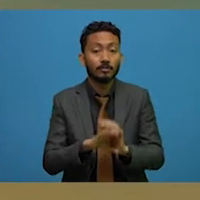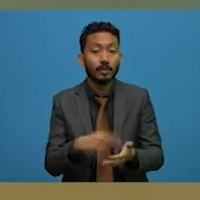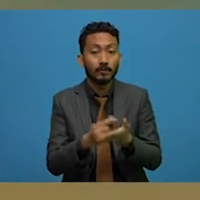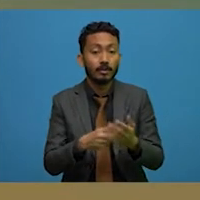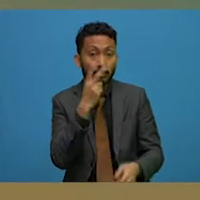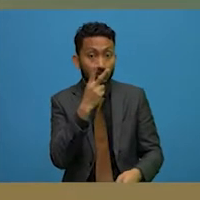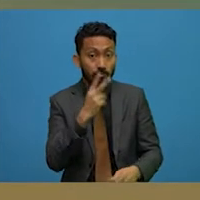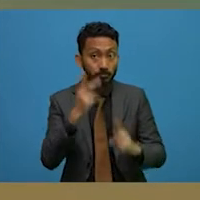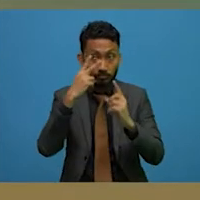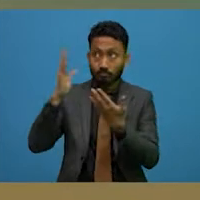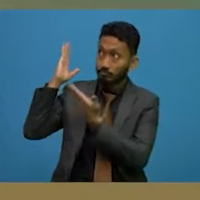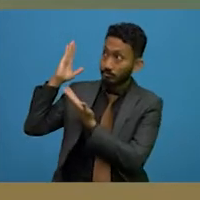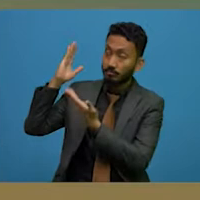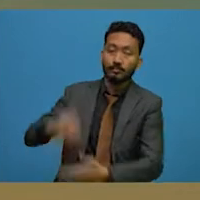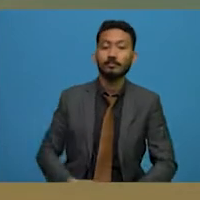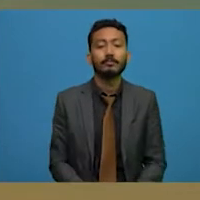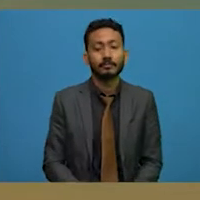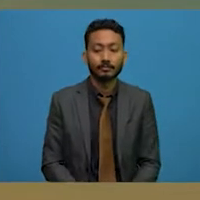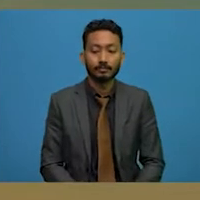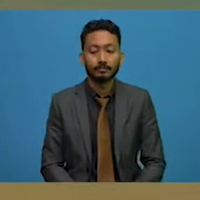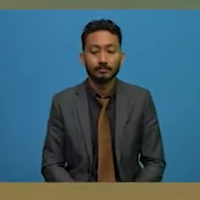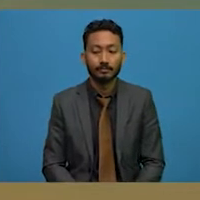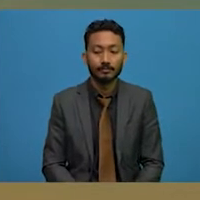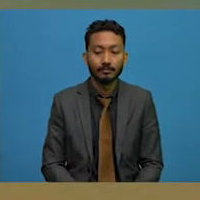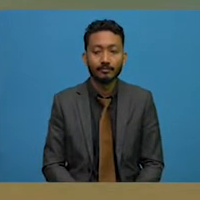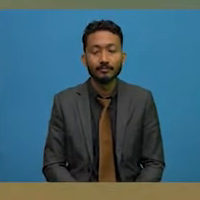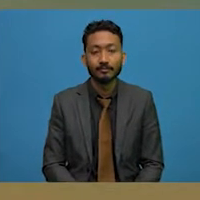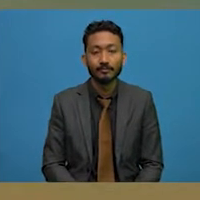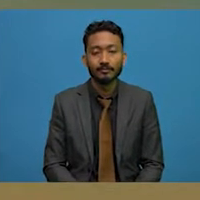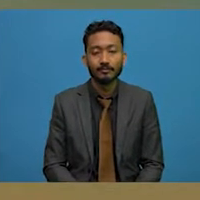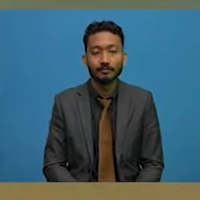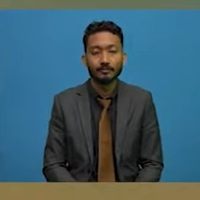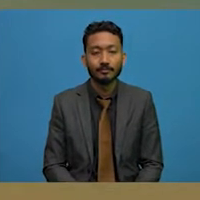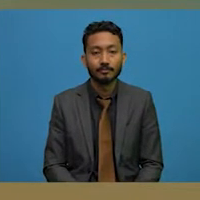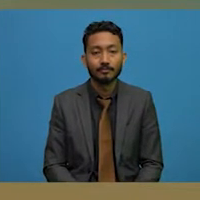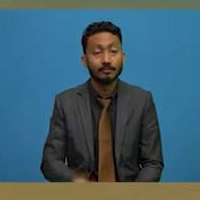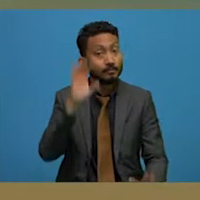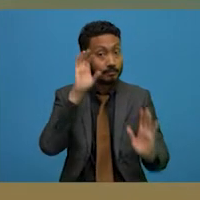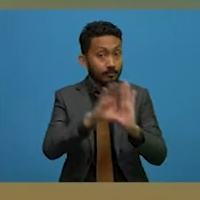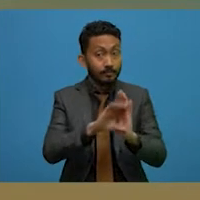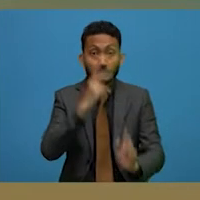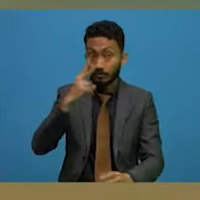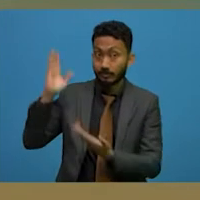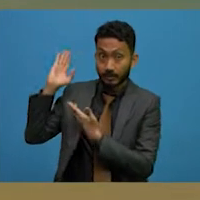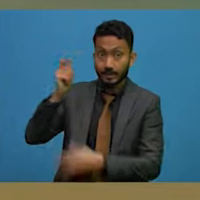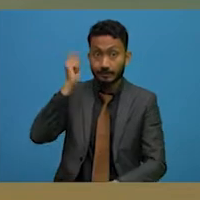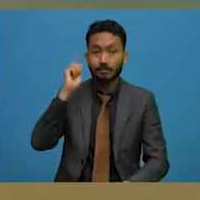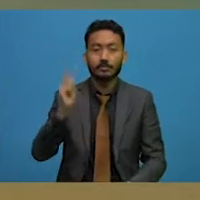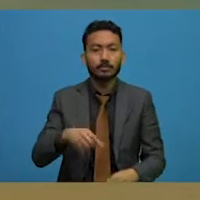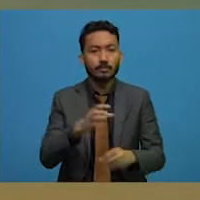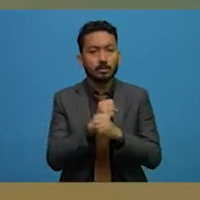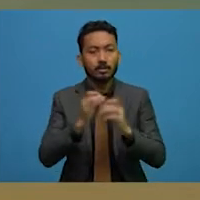dititahkan oleh Kisna Ryan untuk ke benua China. Boleh diperolehi dari dalam talian